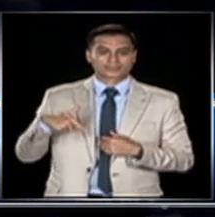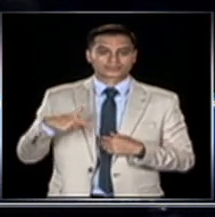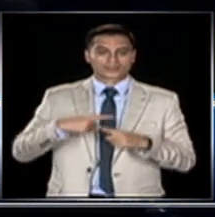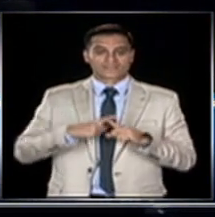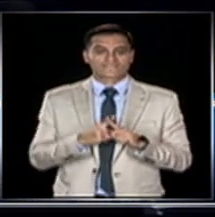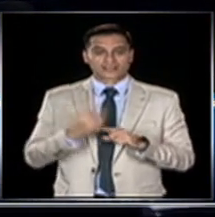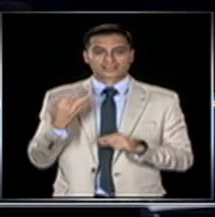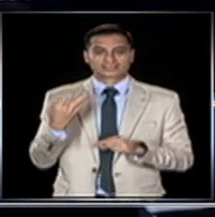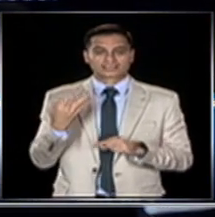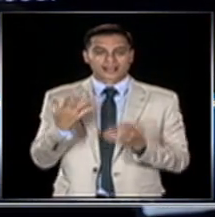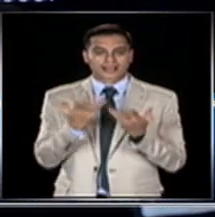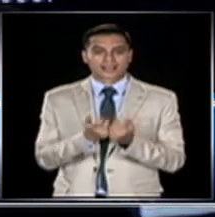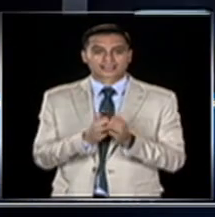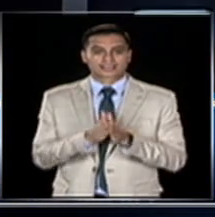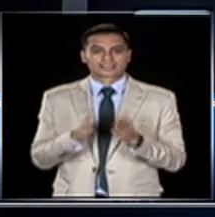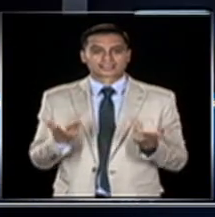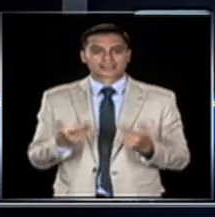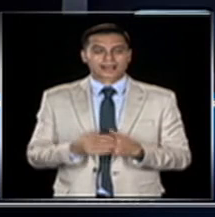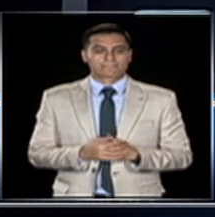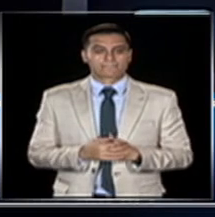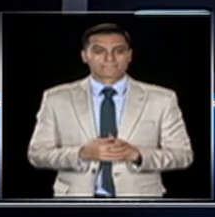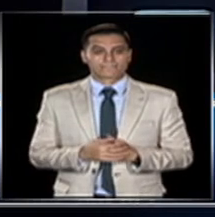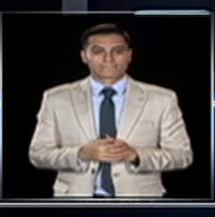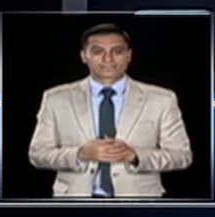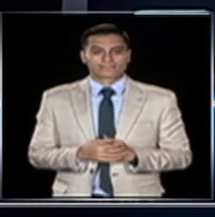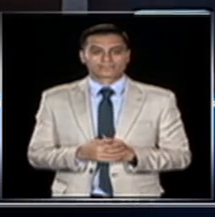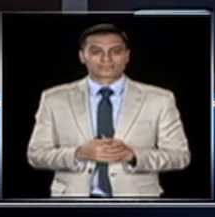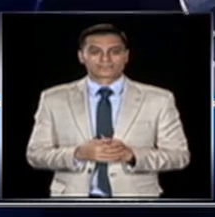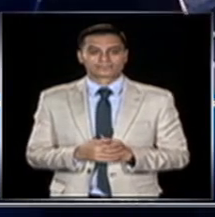زائد 65 في 3 يساوي كام؟